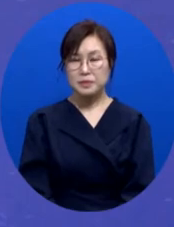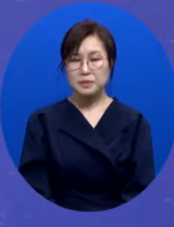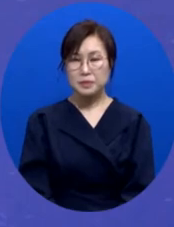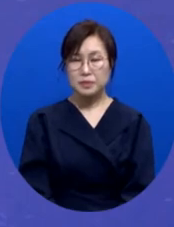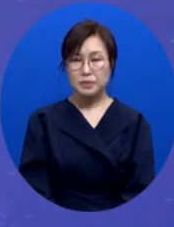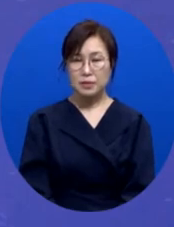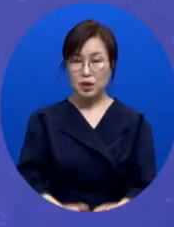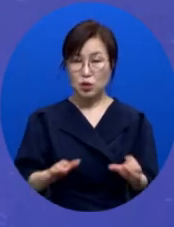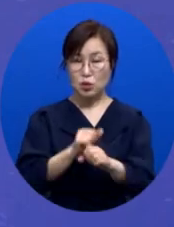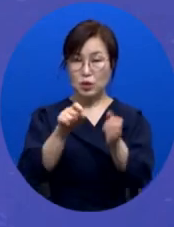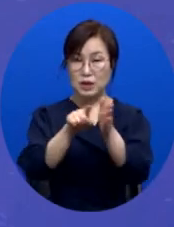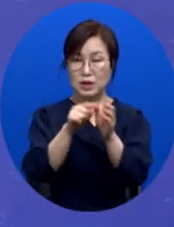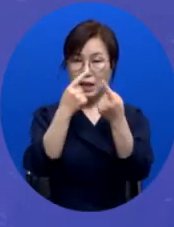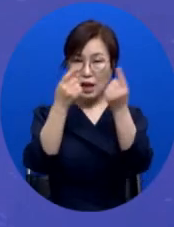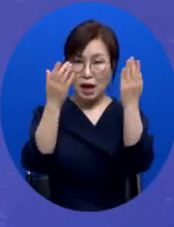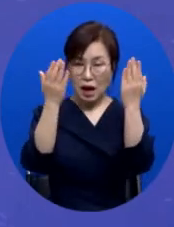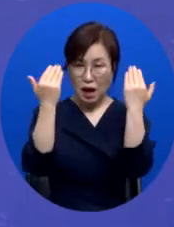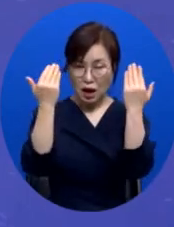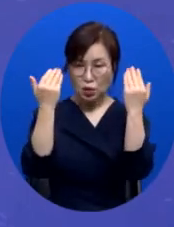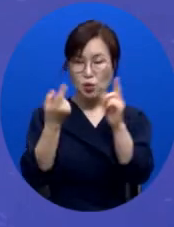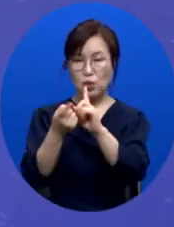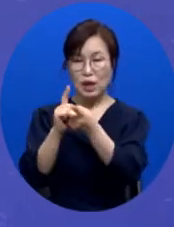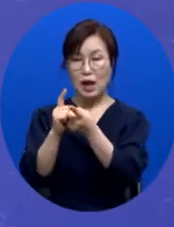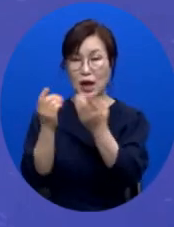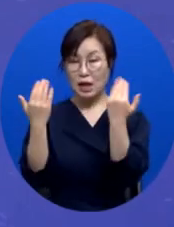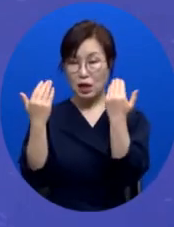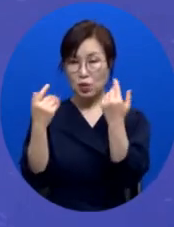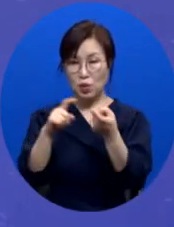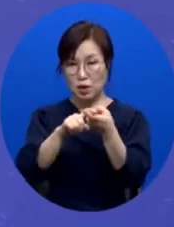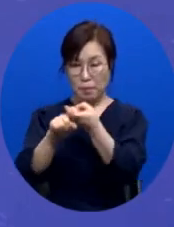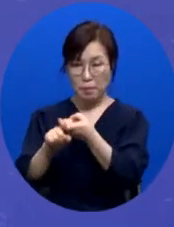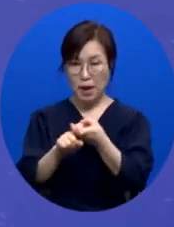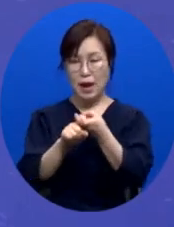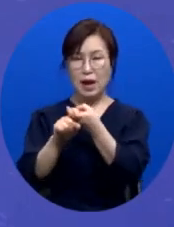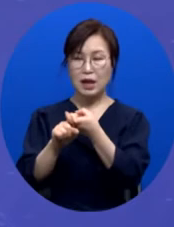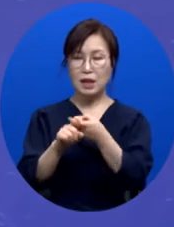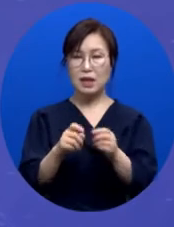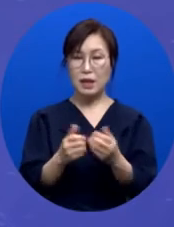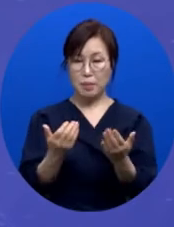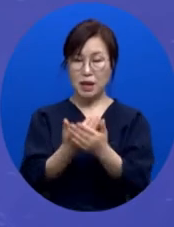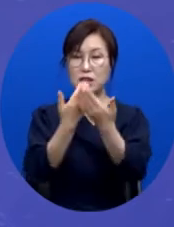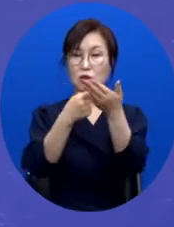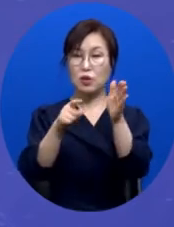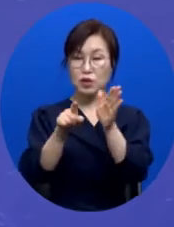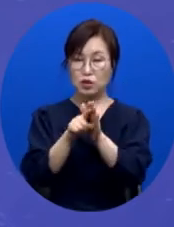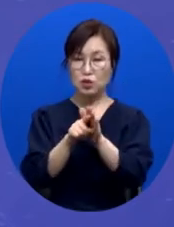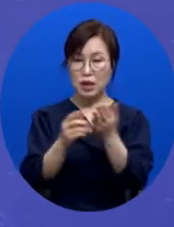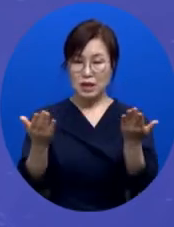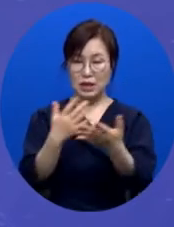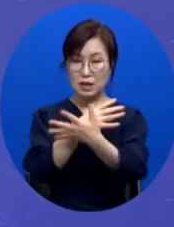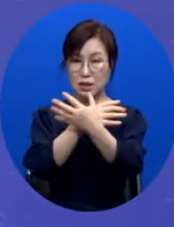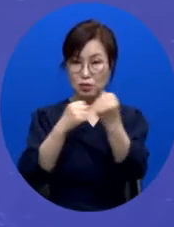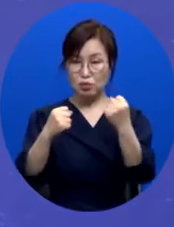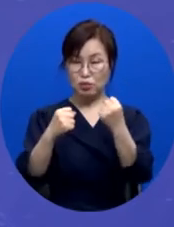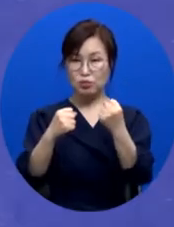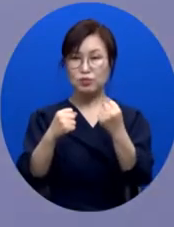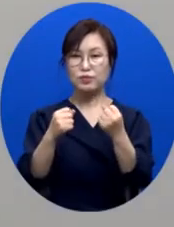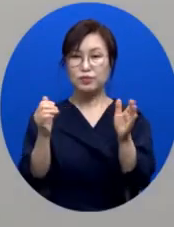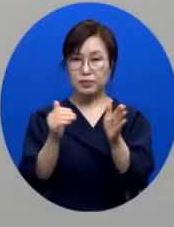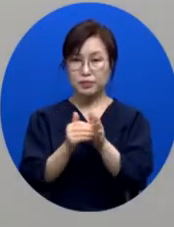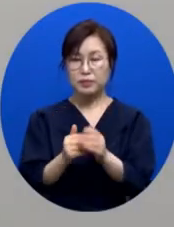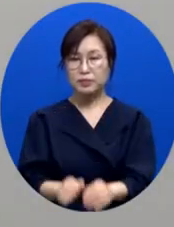총신대학교 와 한국 기독교 대안학교 연맹에 기독교 대안 교육 발전을 위한 업무 초대하게 체결했습니다